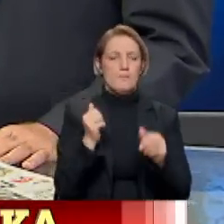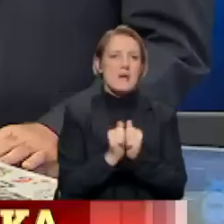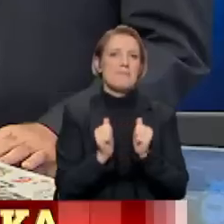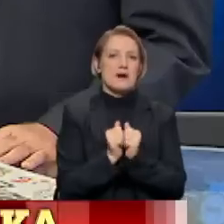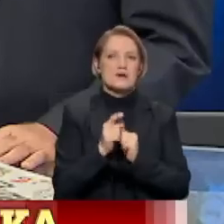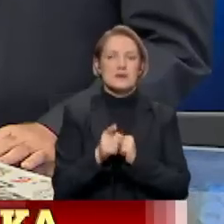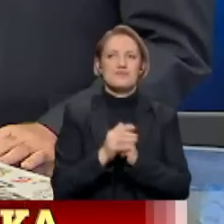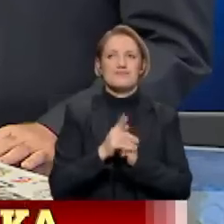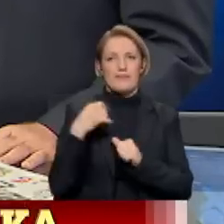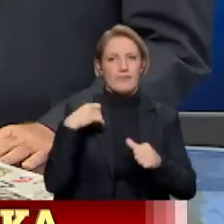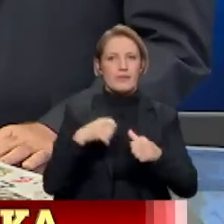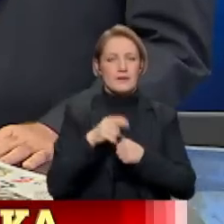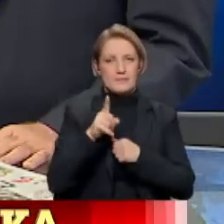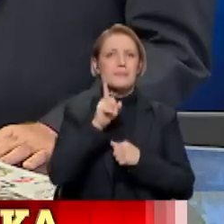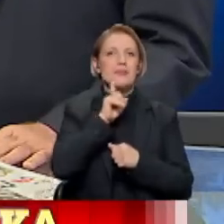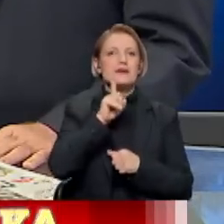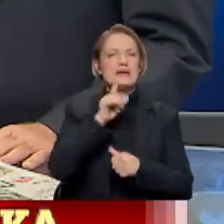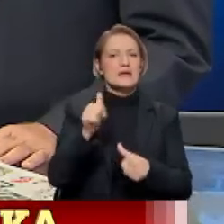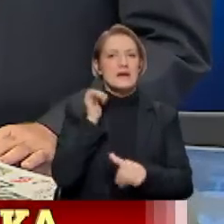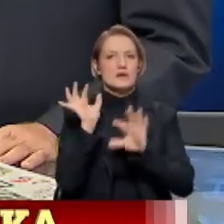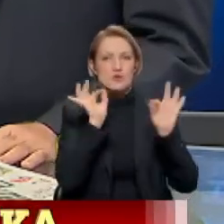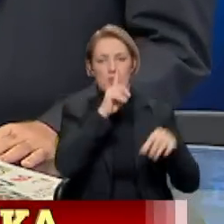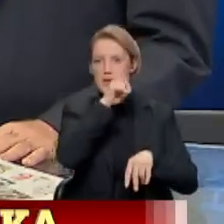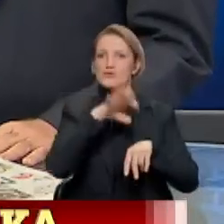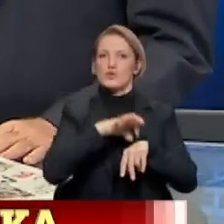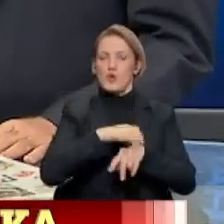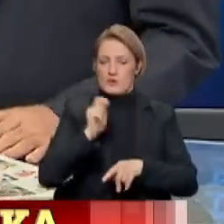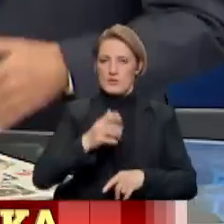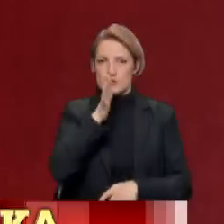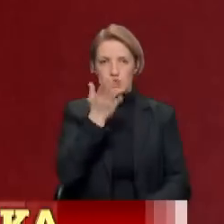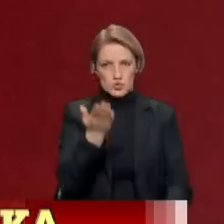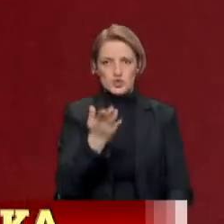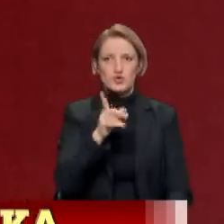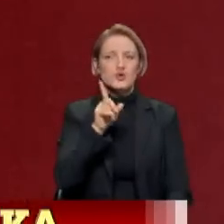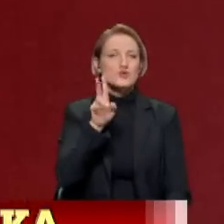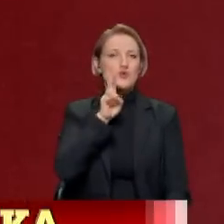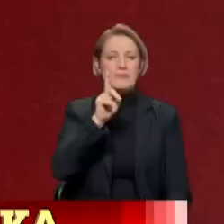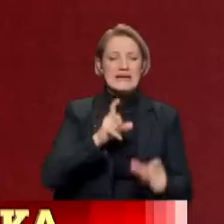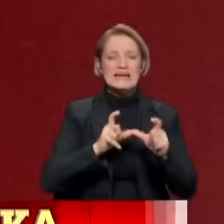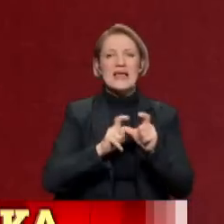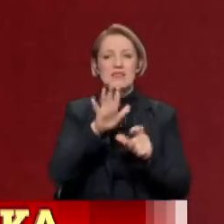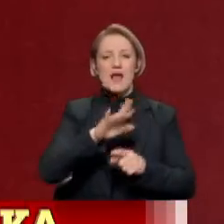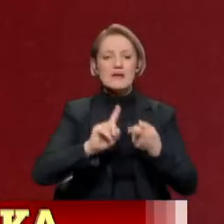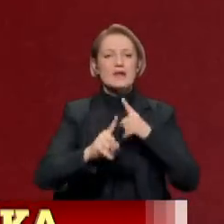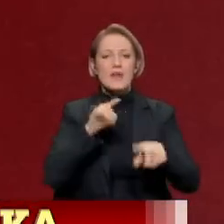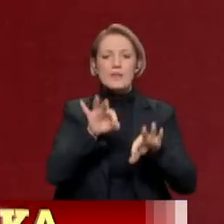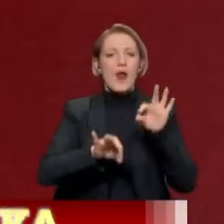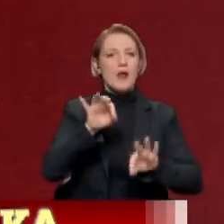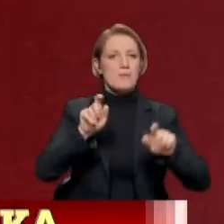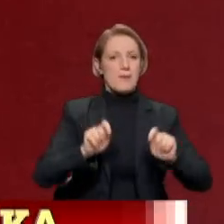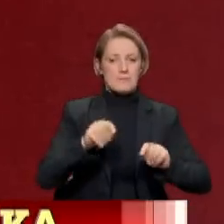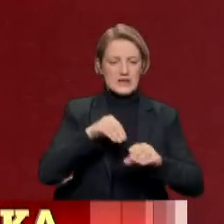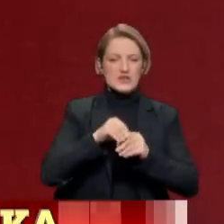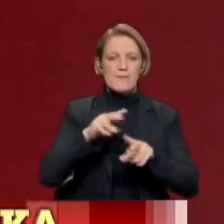beraberdik. Ben tekrar yakında İngiltere'ye döneceğim. Orada hekimlik yapıyorum biliyorsunuz. Evet. Son bir genel siyasi değerlendirmeleri yapmak üzere kendisiyle